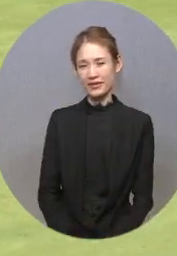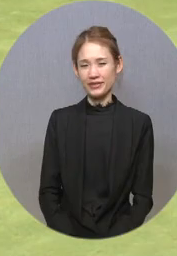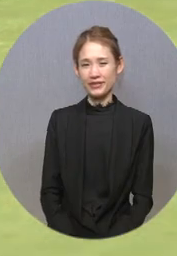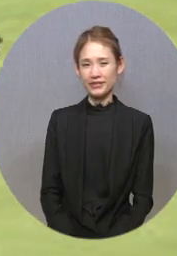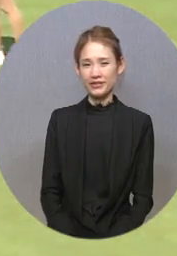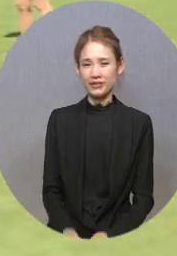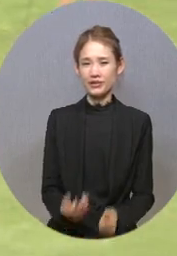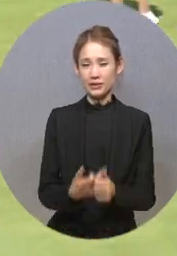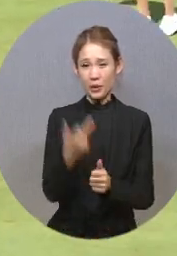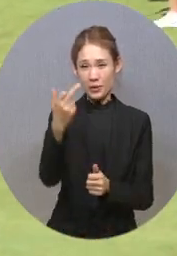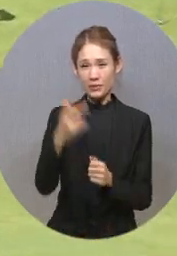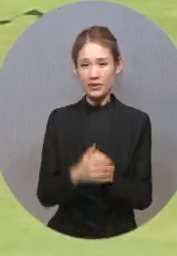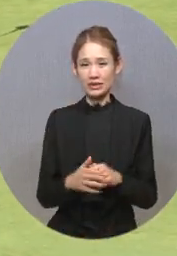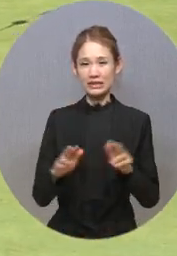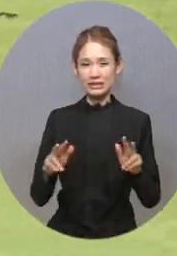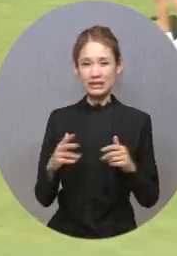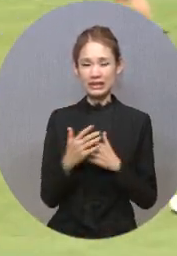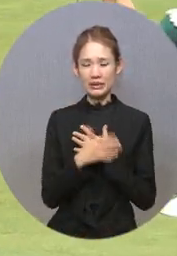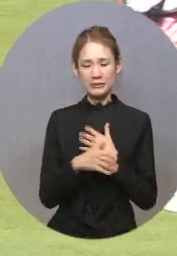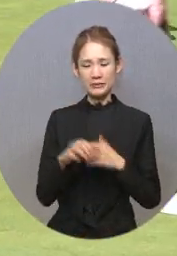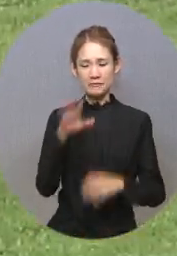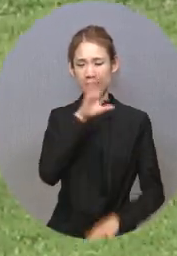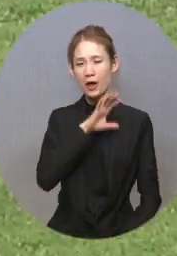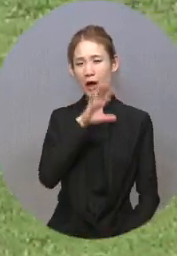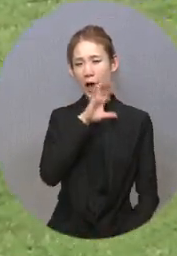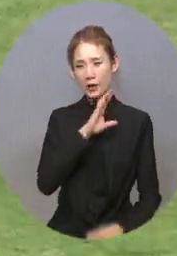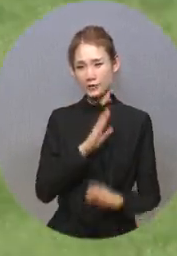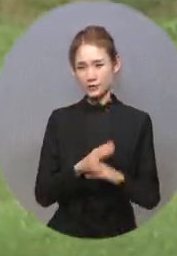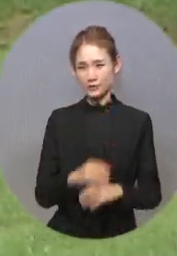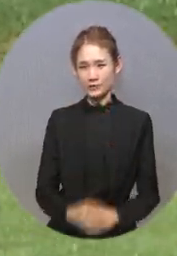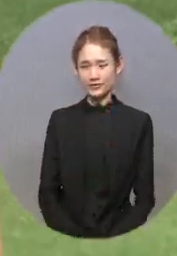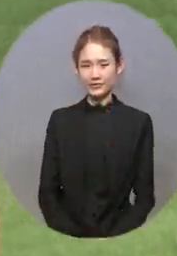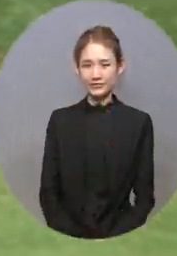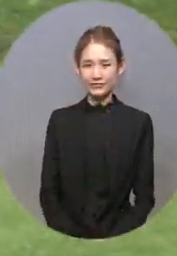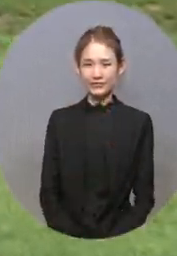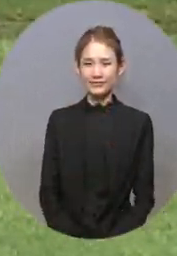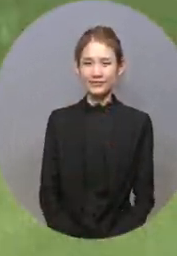오빠. 어? 지금은 몸풀기라 그래. 아.